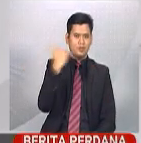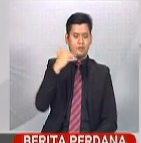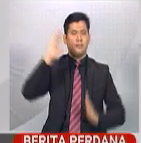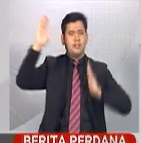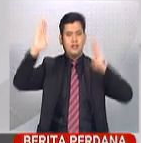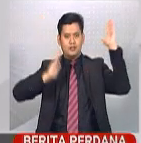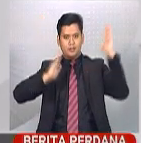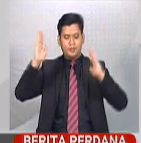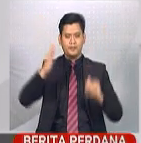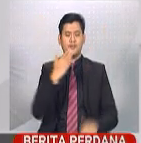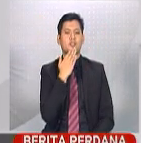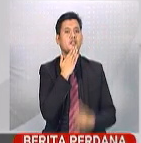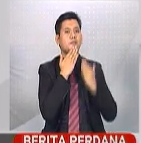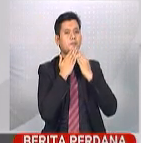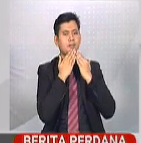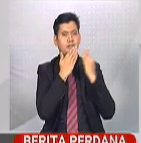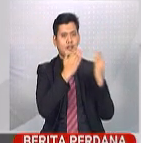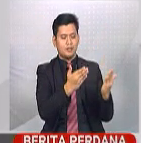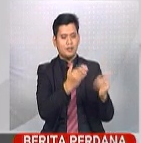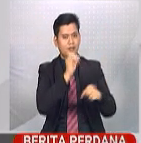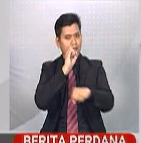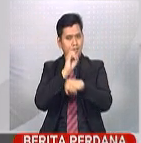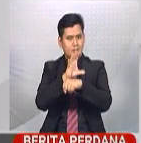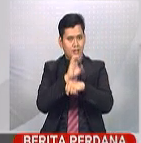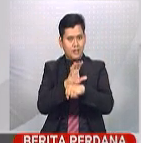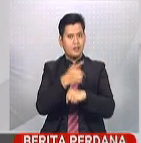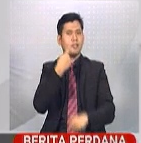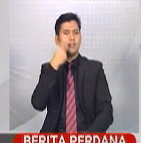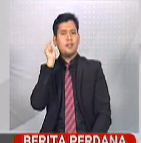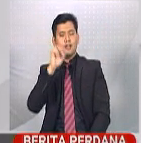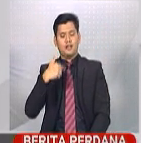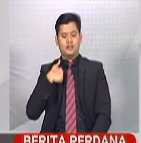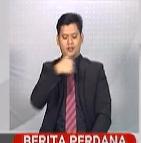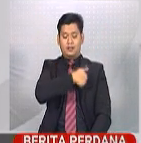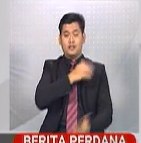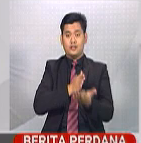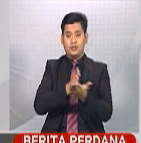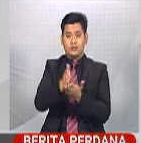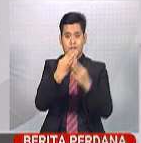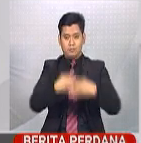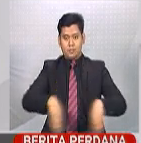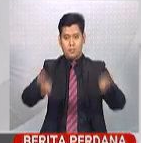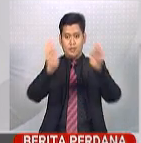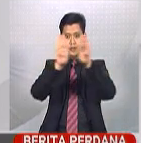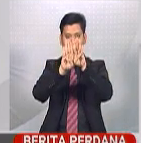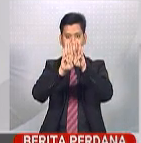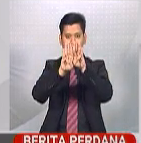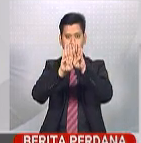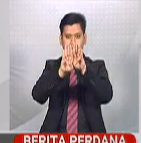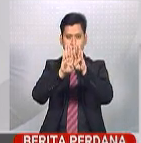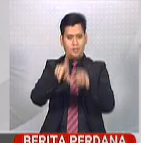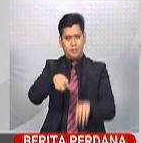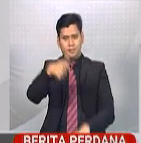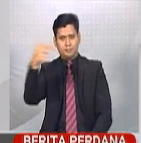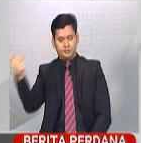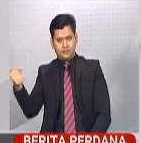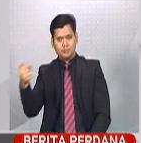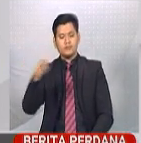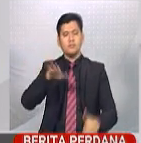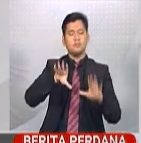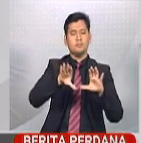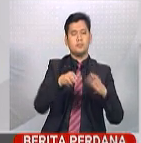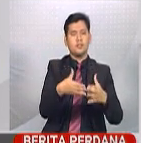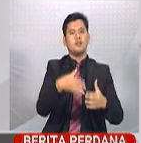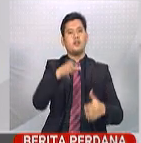yang mengasihi Datangi di atas pesanan itu tadi dan kita teruskan dengan berita ini persatuan bola sepak aseani FF membuat